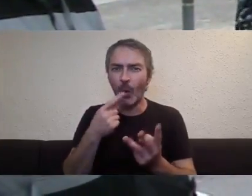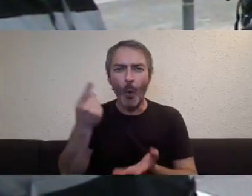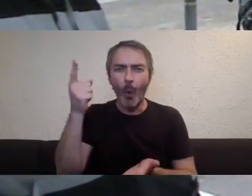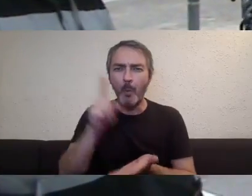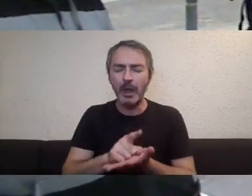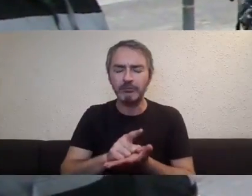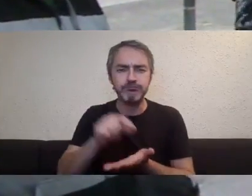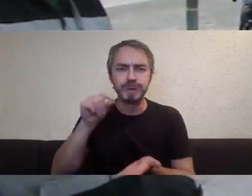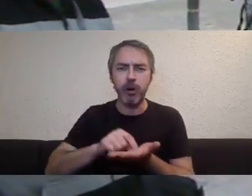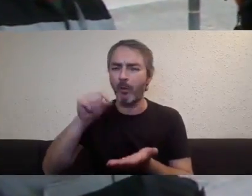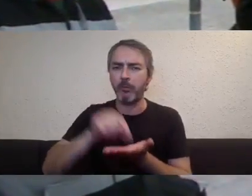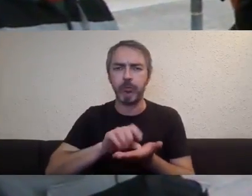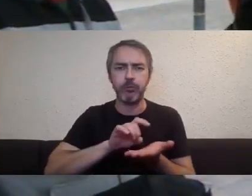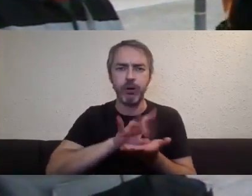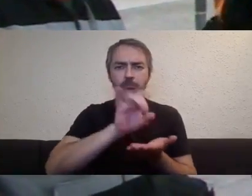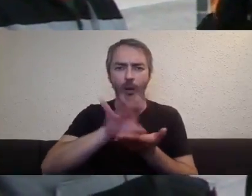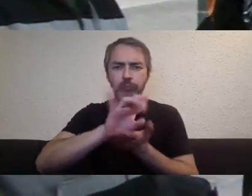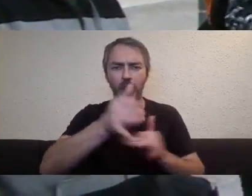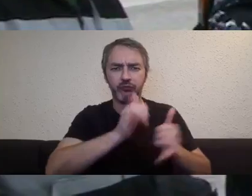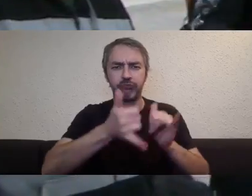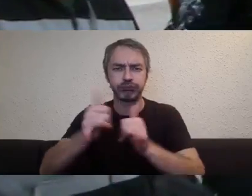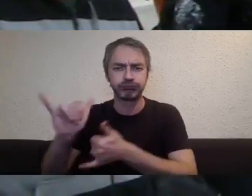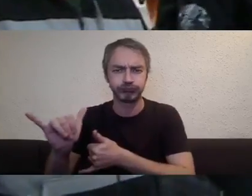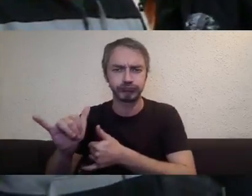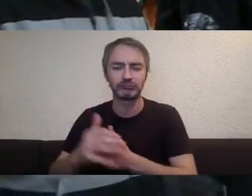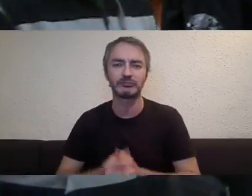un procés de un mes pràcticament.